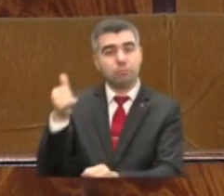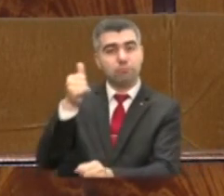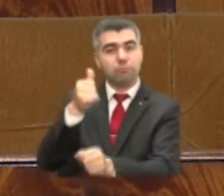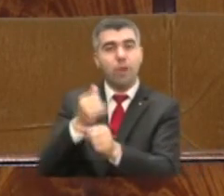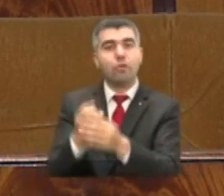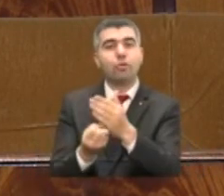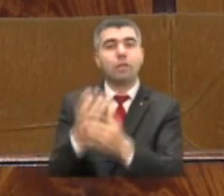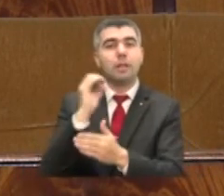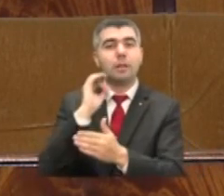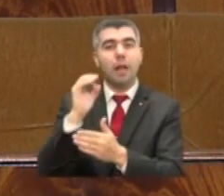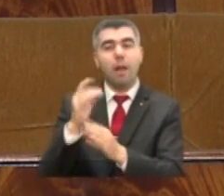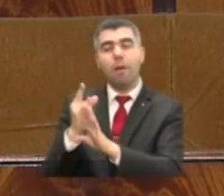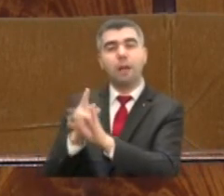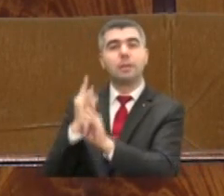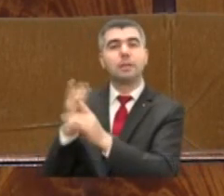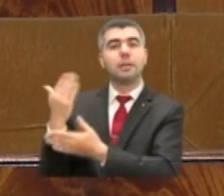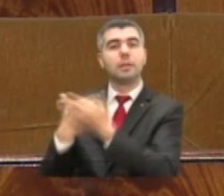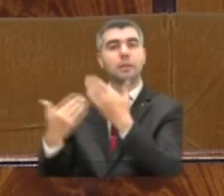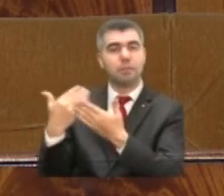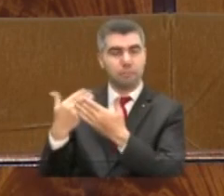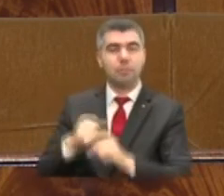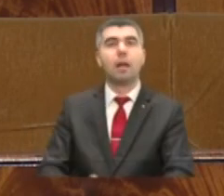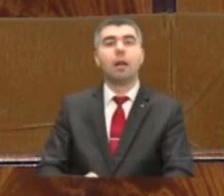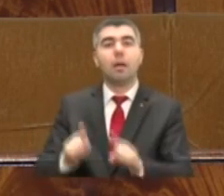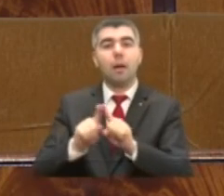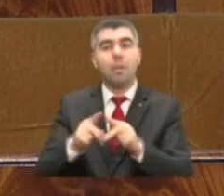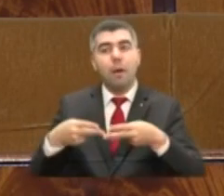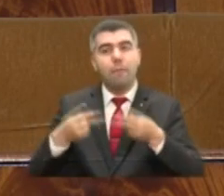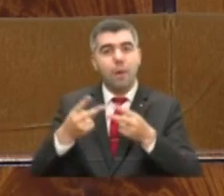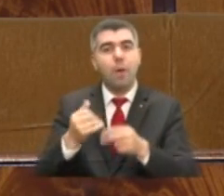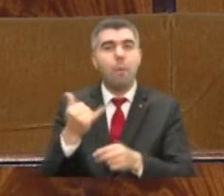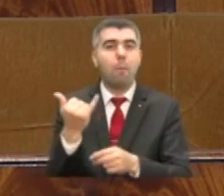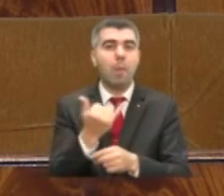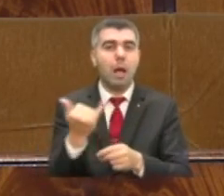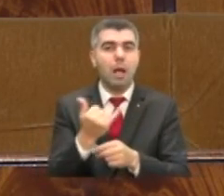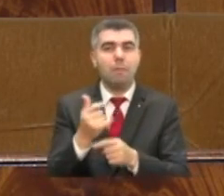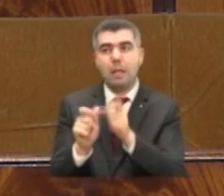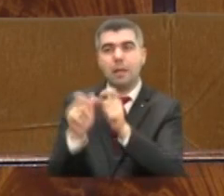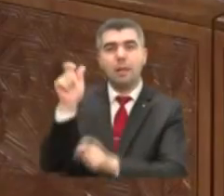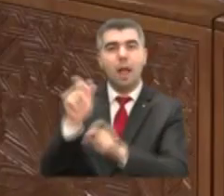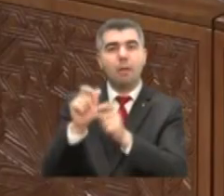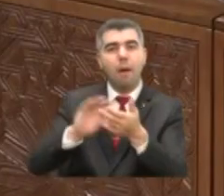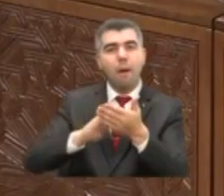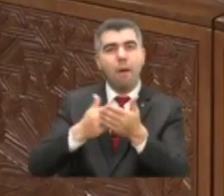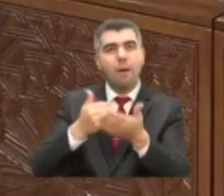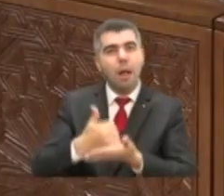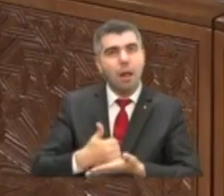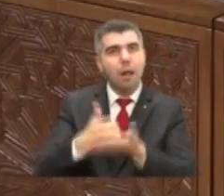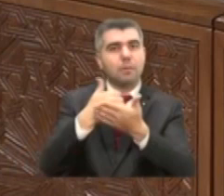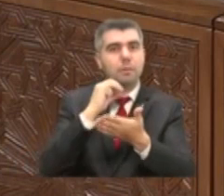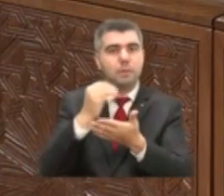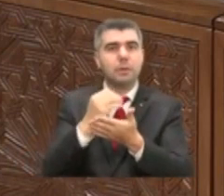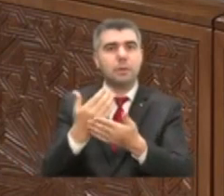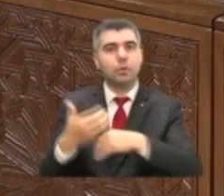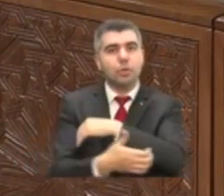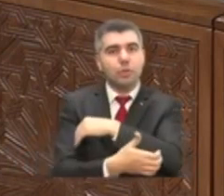اسلافه الميامين اهميه قصوى للاوراش الاجتماعيه بهدف الارتقاء بالواقع الاجتماعي